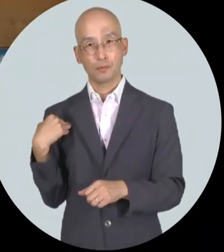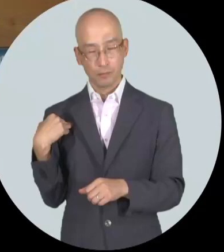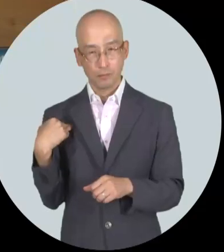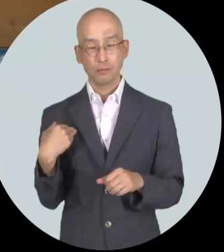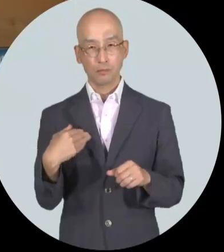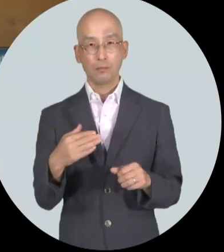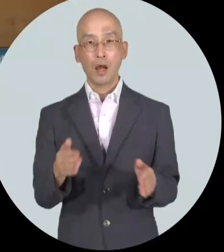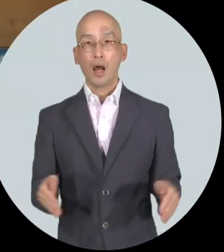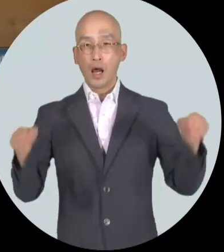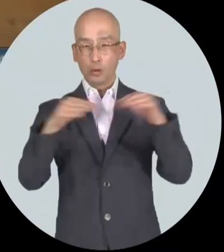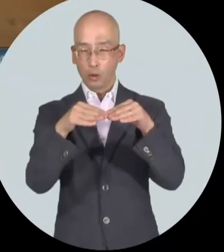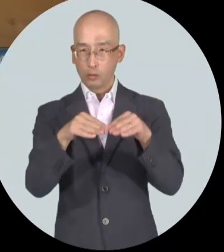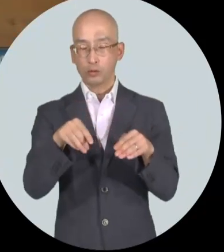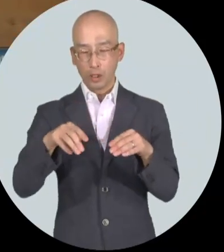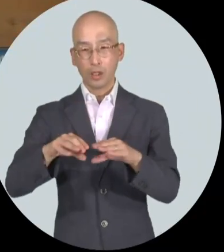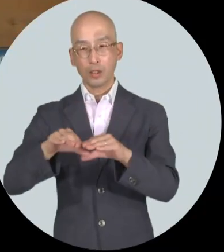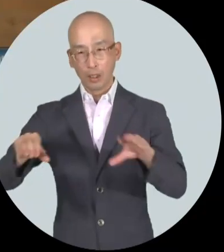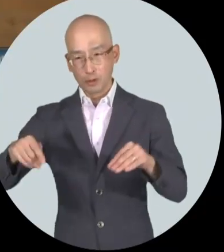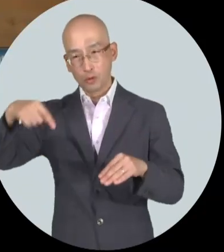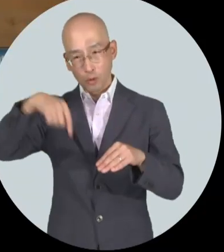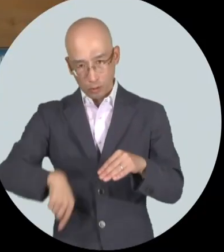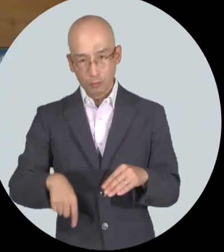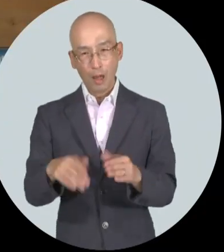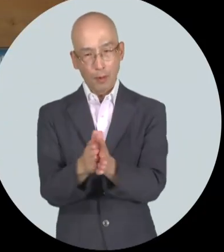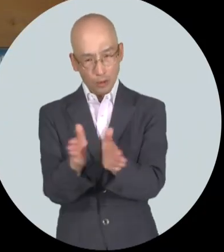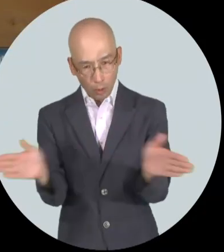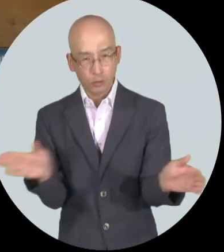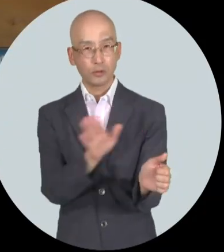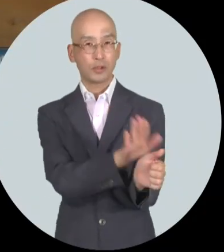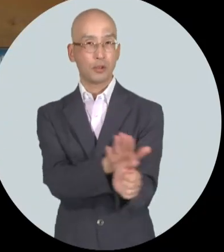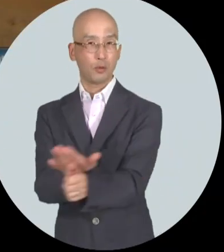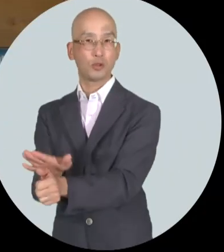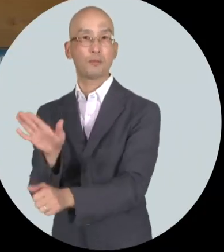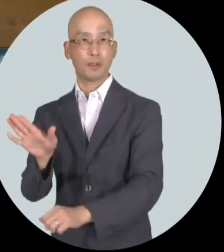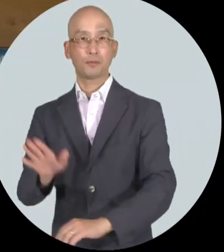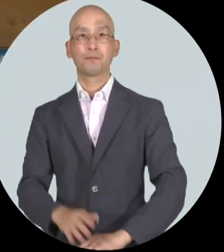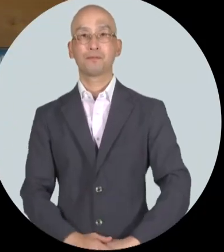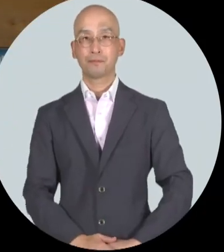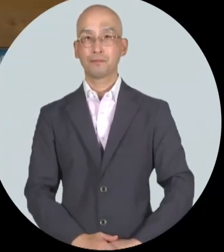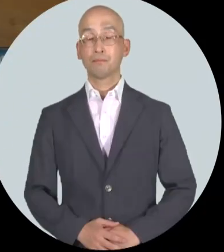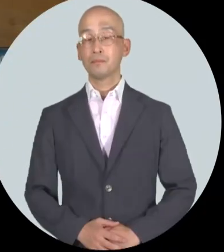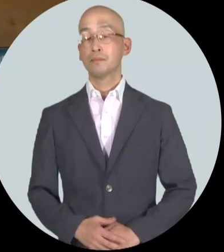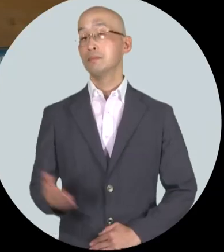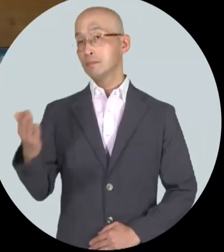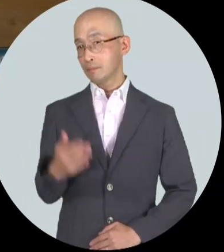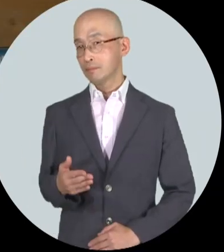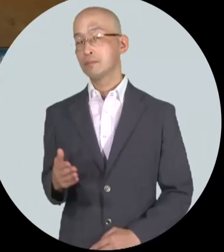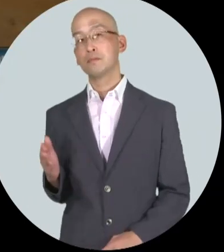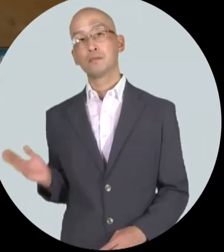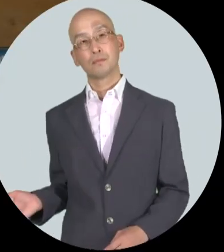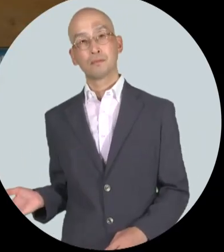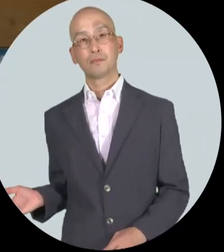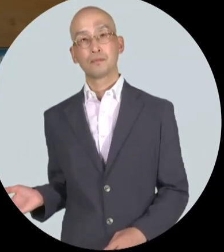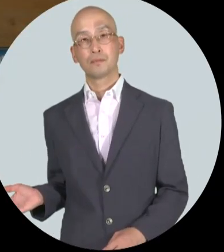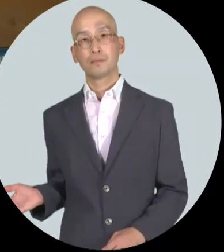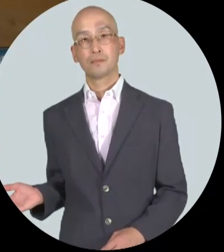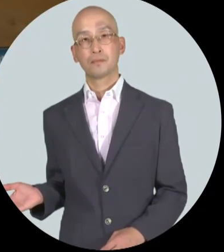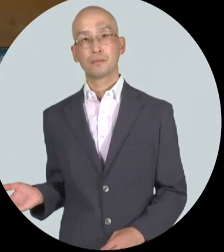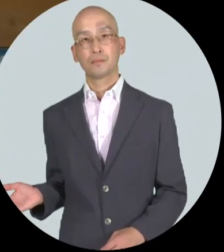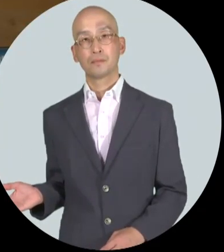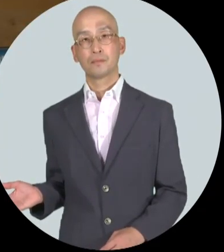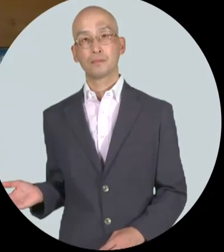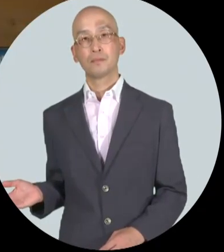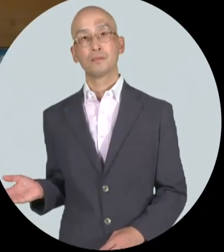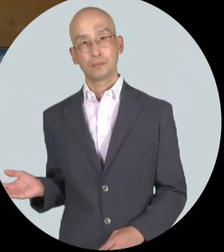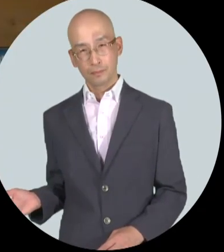対策まで幅広く支援してまいりたいと思っております。それから課題は農林水産業